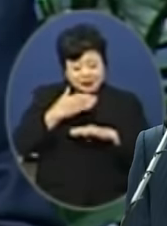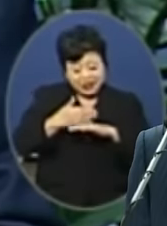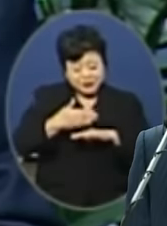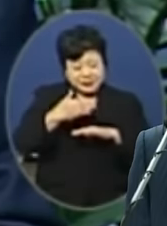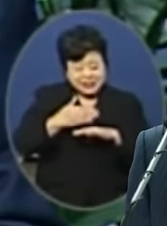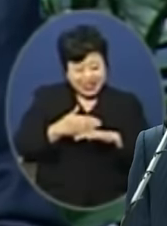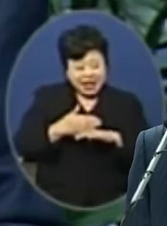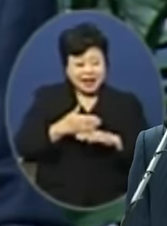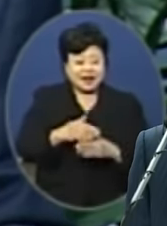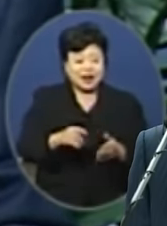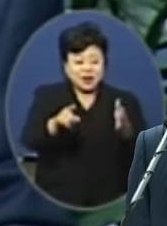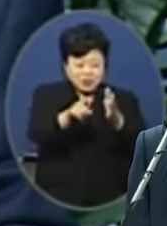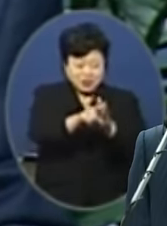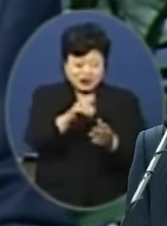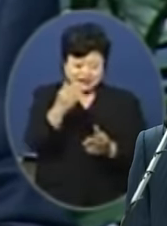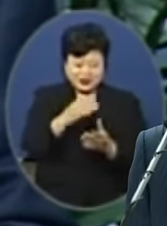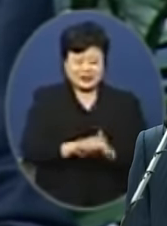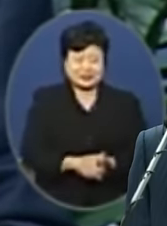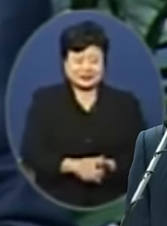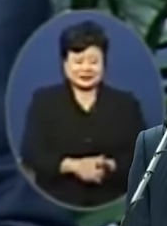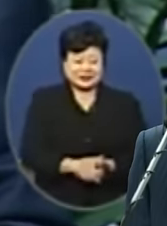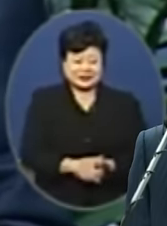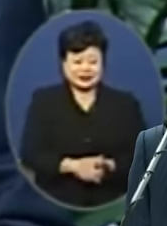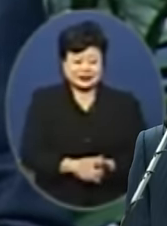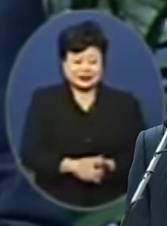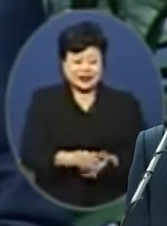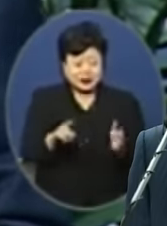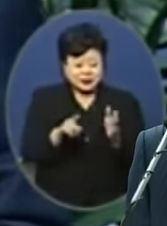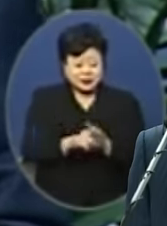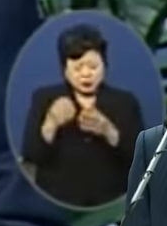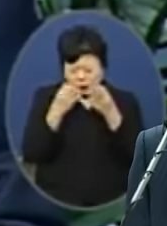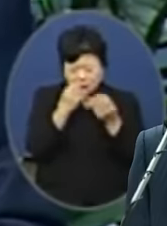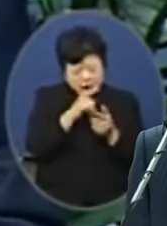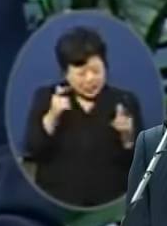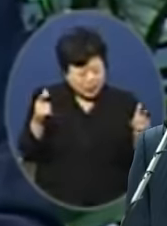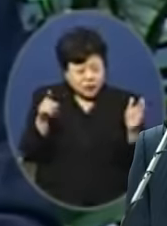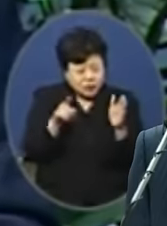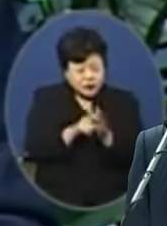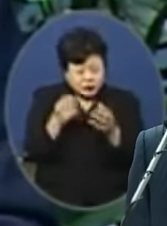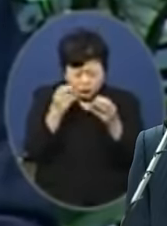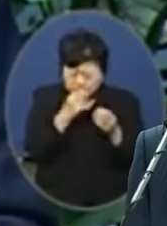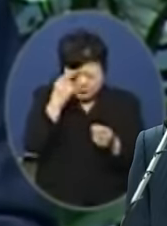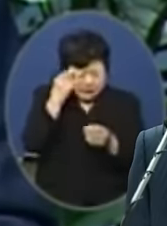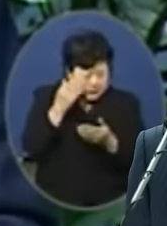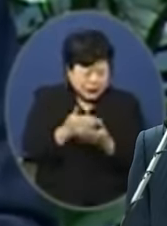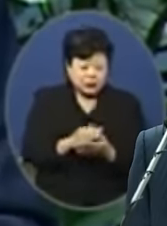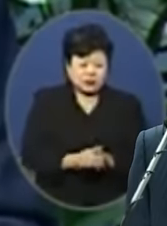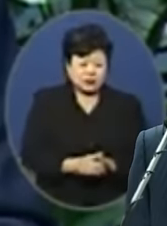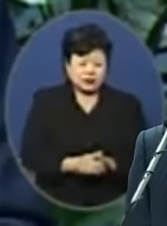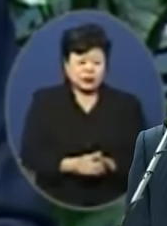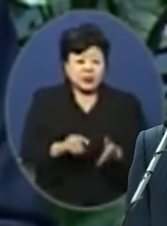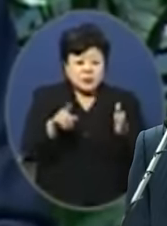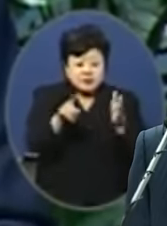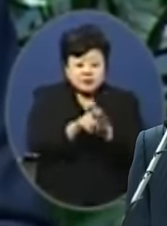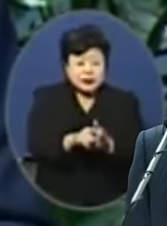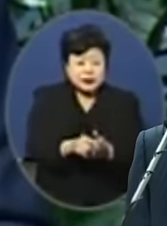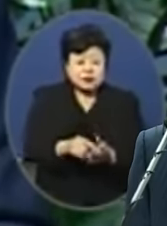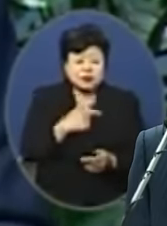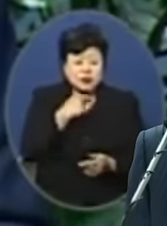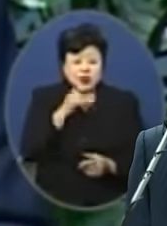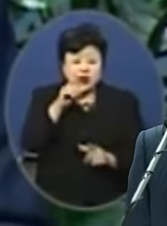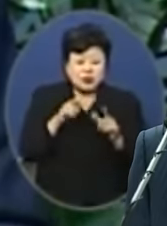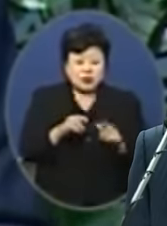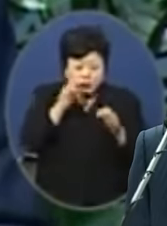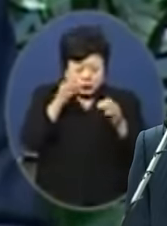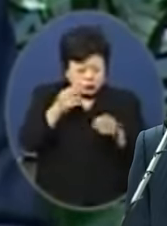감사하고 믿은 것입니다. 아주 믿음이 복잡하지 않습니다. 믿음을 복잡하게 생각하면 안 돼요. 믿음은 바라는 것들의